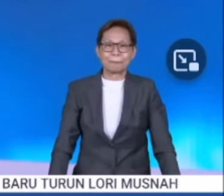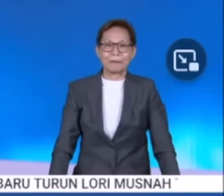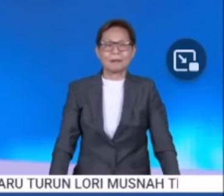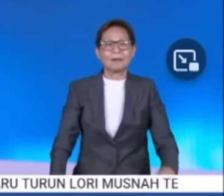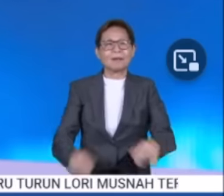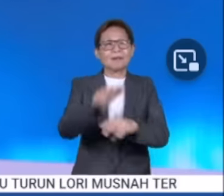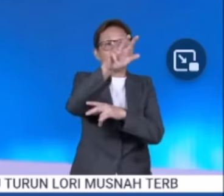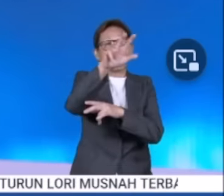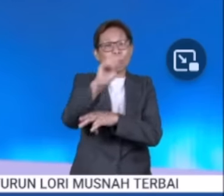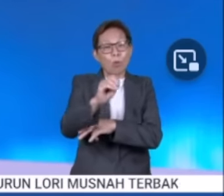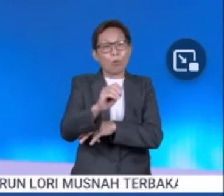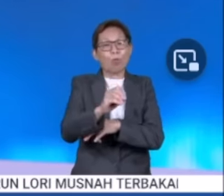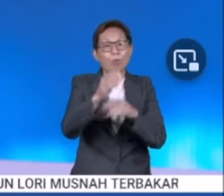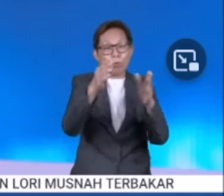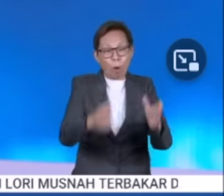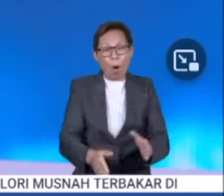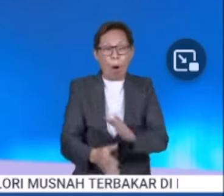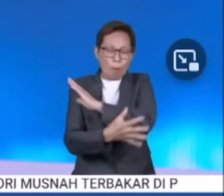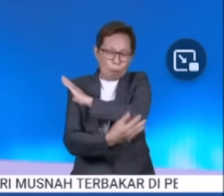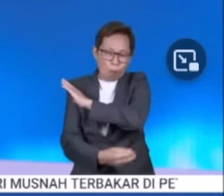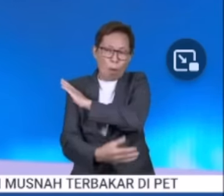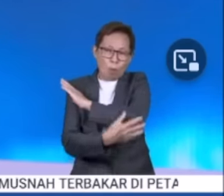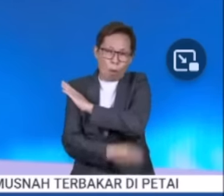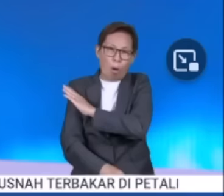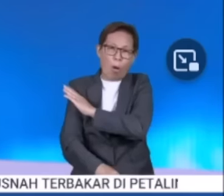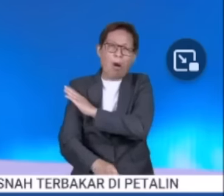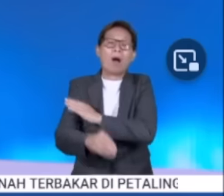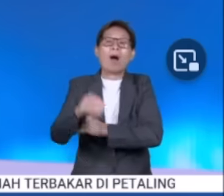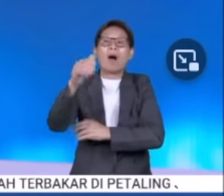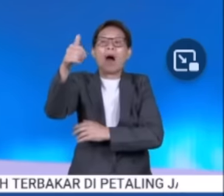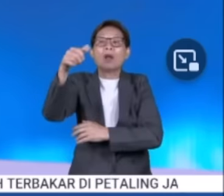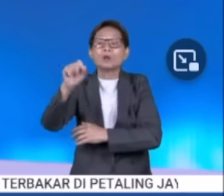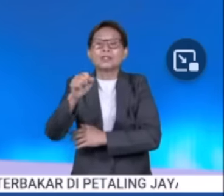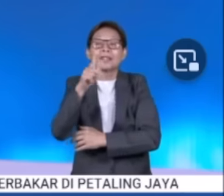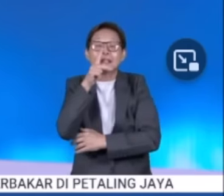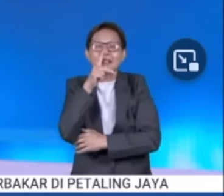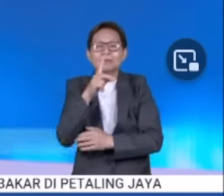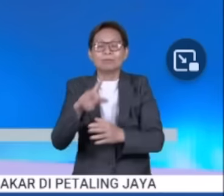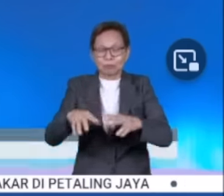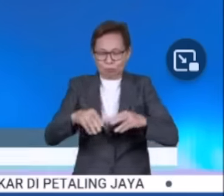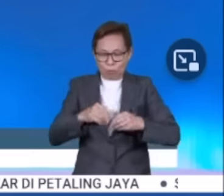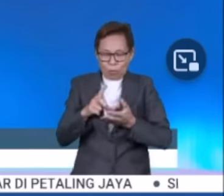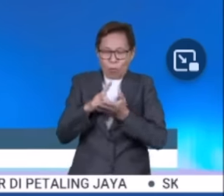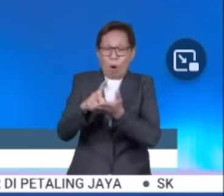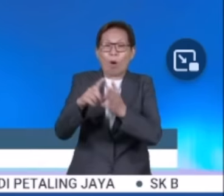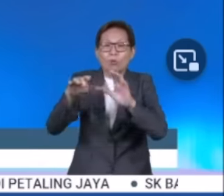Seramai 30 asnaf sekitar kariah Masjid Nurul Ittifaq di Alustar menerima sumbangan